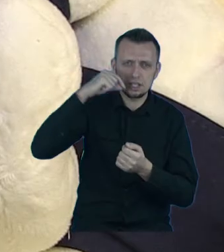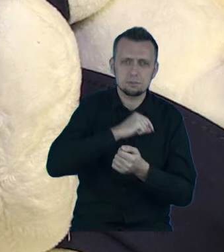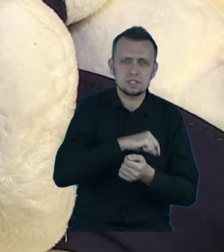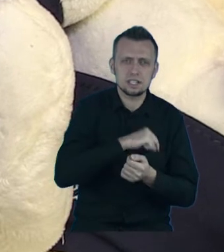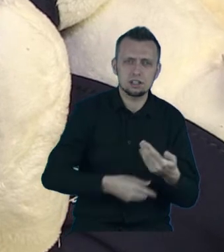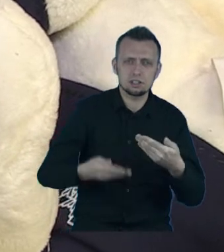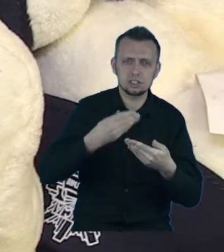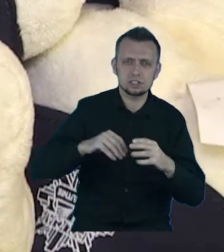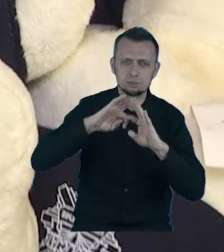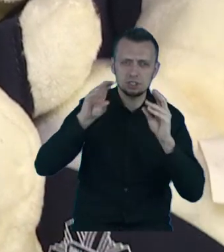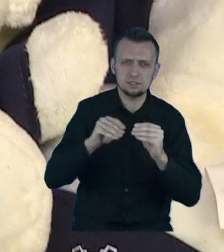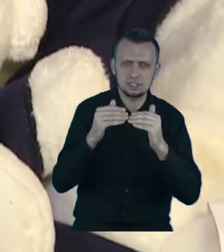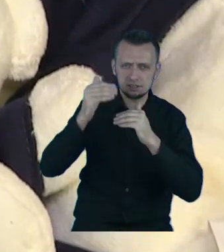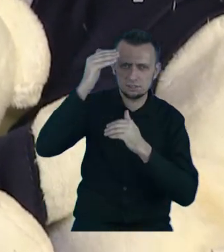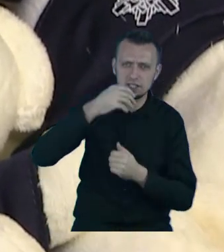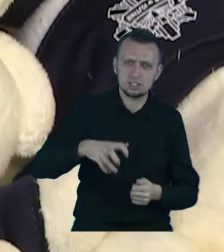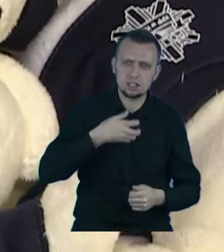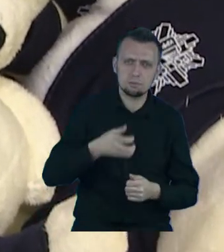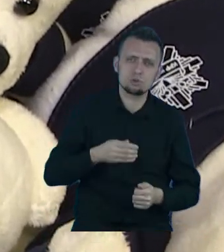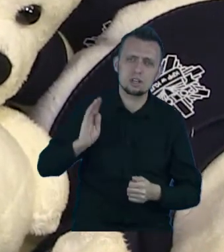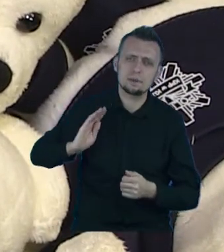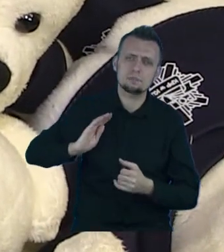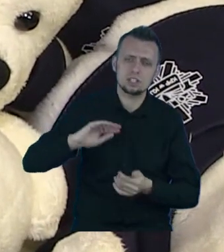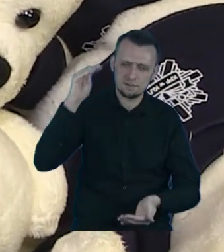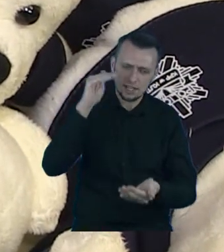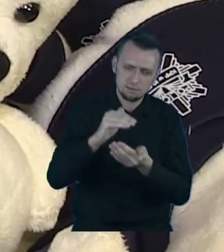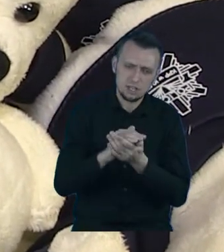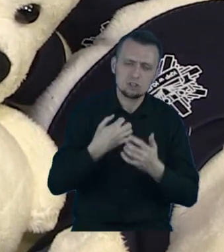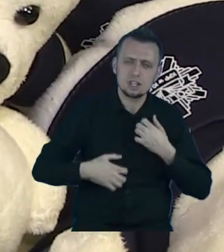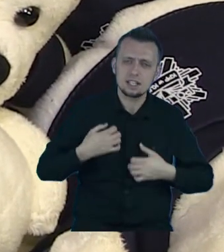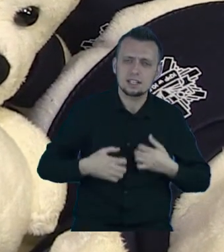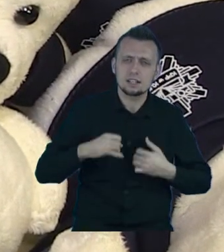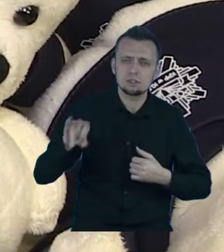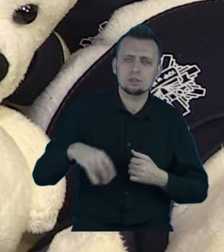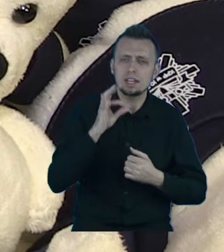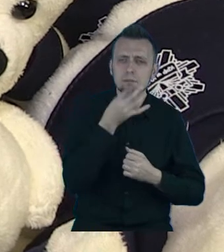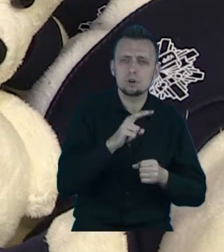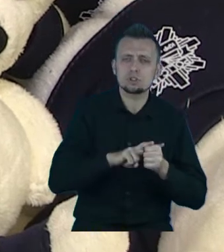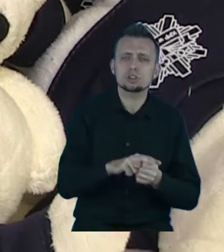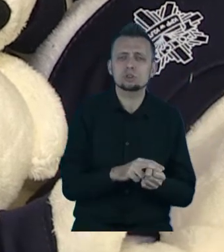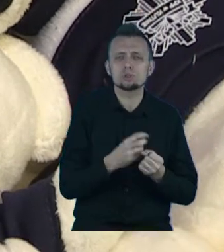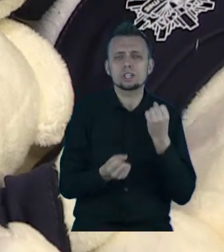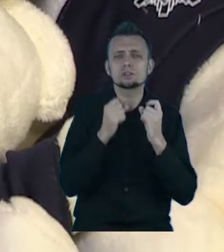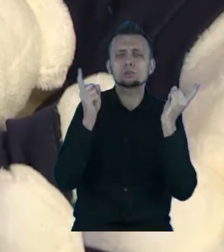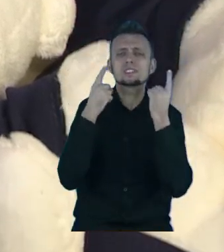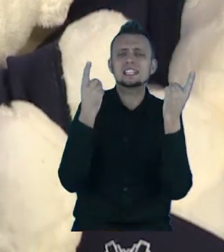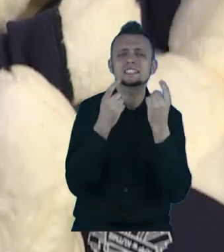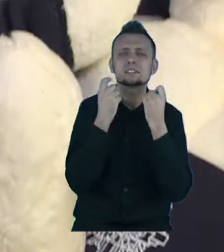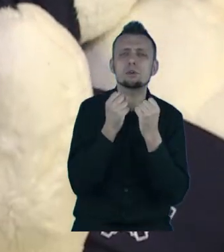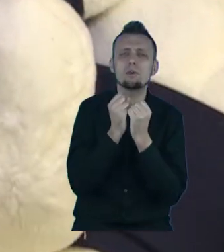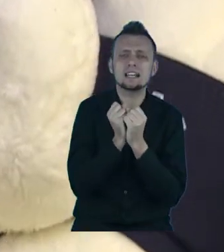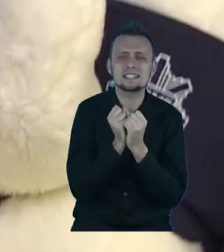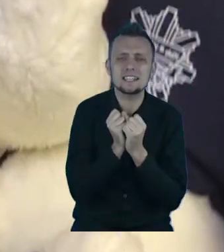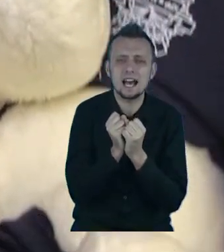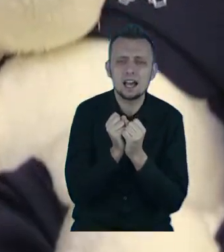oraz zminimalizowanie stresu u najmłodszych, które zostały właśnie poszkodowane w wypadkach komunikacyjnych lub interwencjach, które dotyczą przemocy